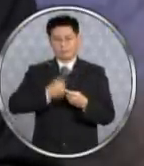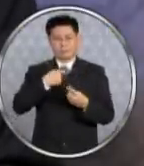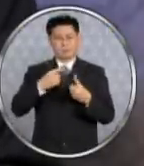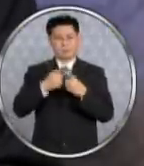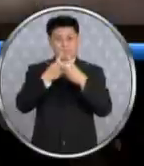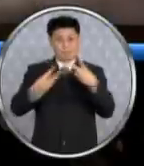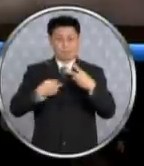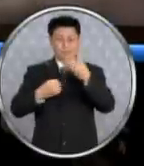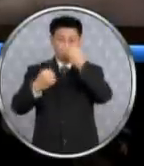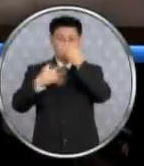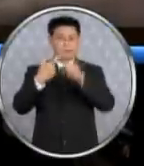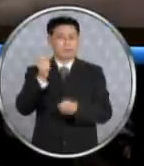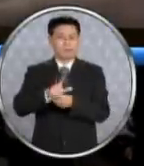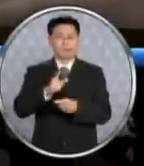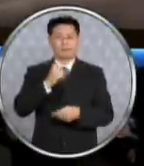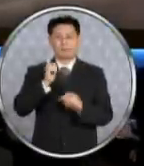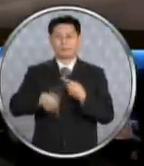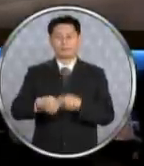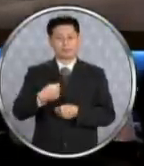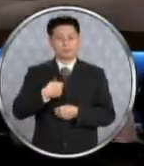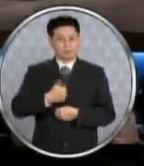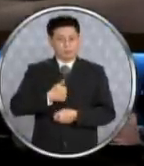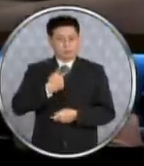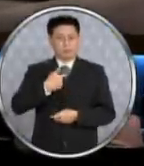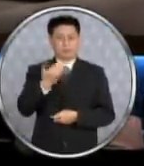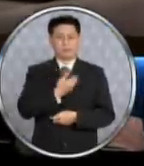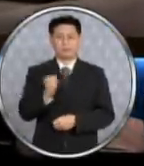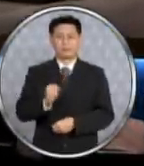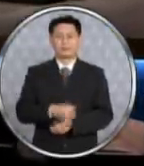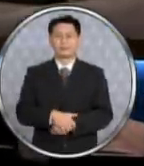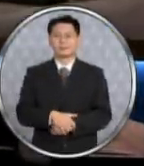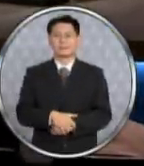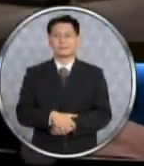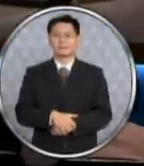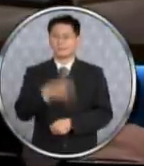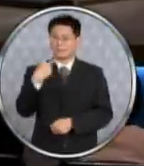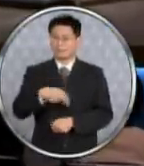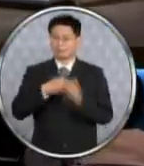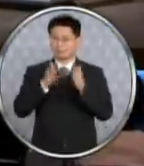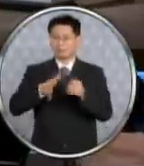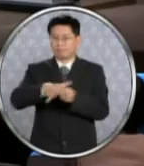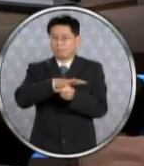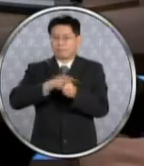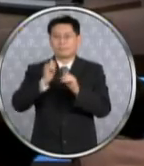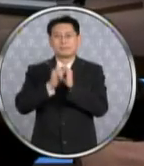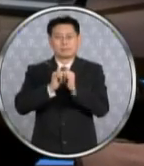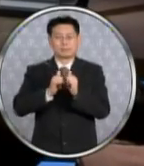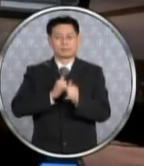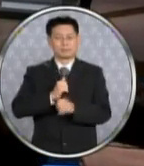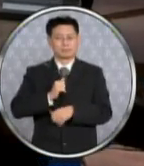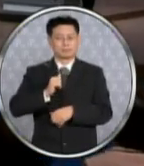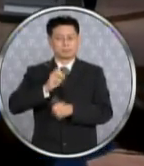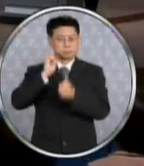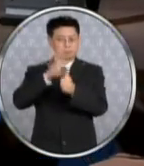的抹黑与侮辱，我绝对不能接受。 我要在此对全国人民郑重宣